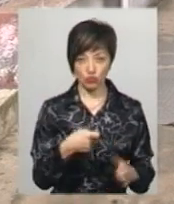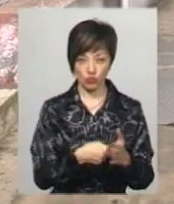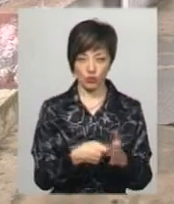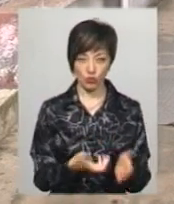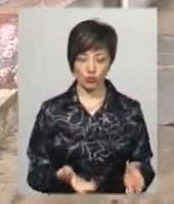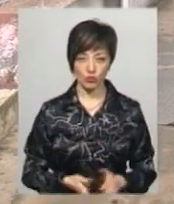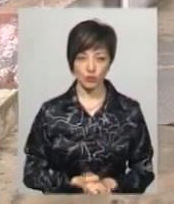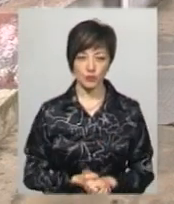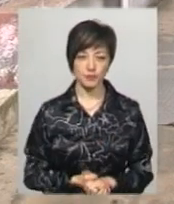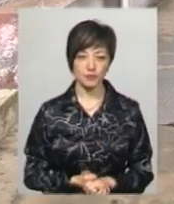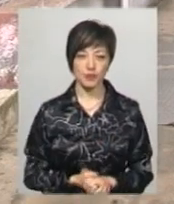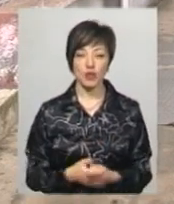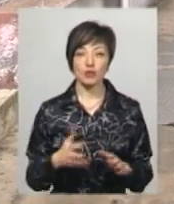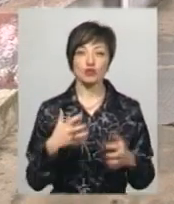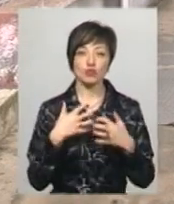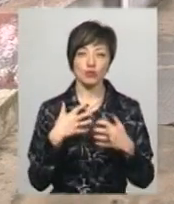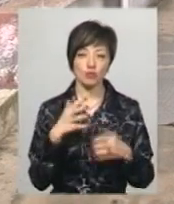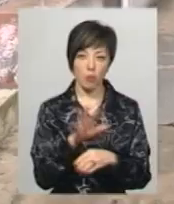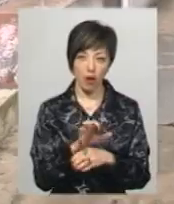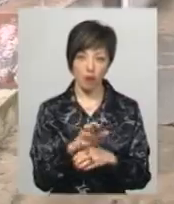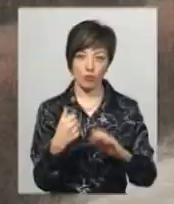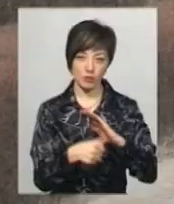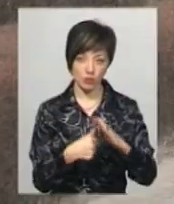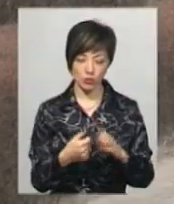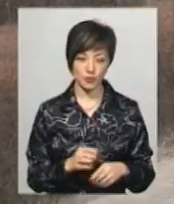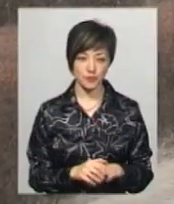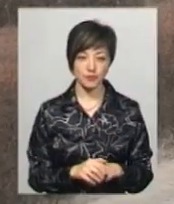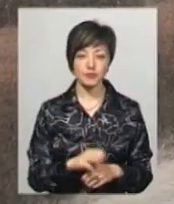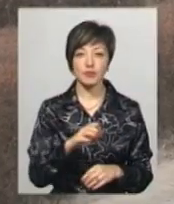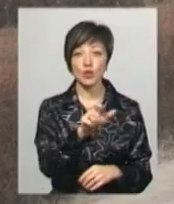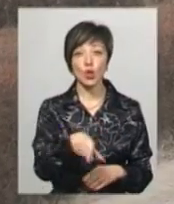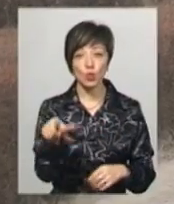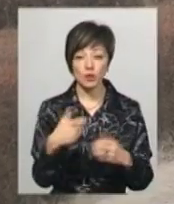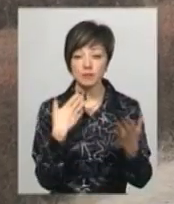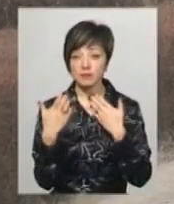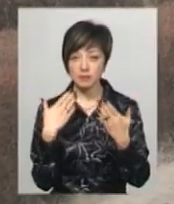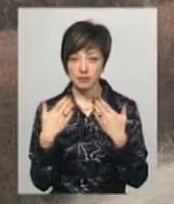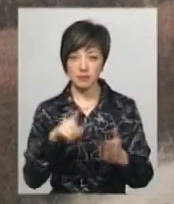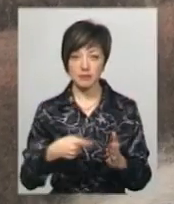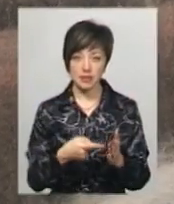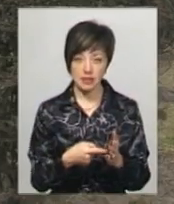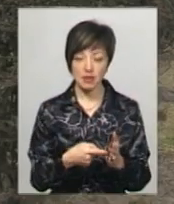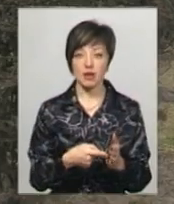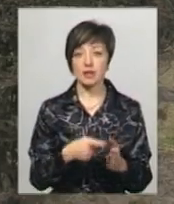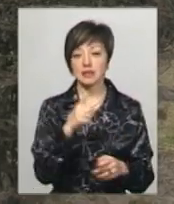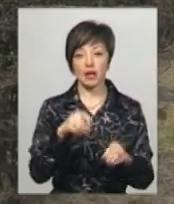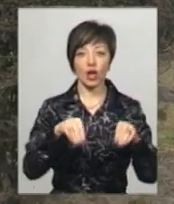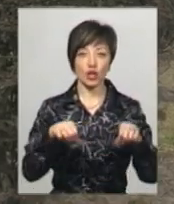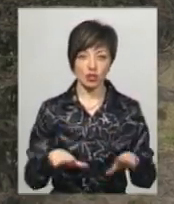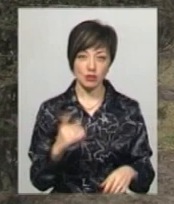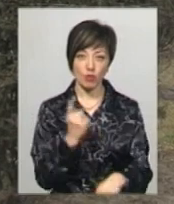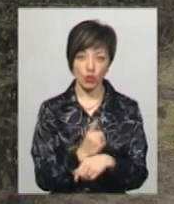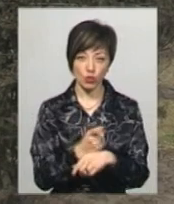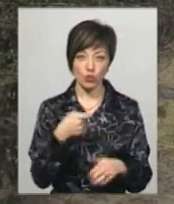За те, що вона годувала собаку безпритульну. Нетішинці, з якими ми поспілкувалися в місті та які виступають за рішення про